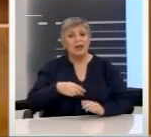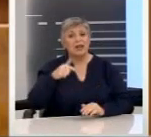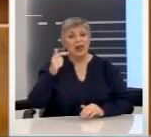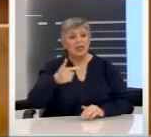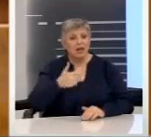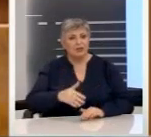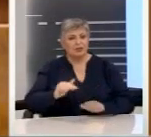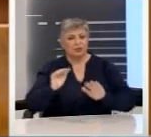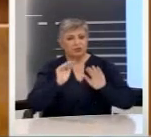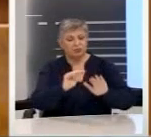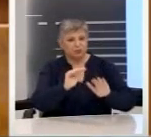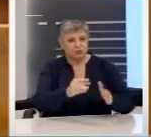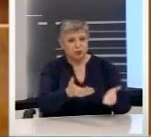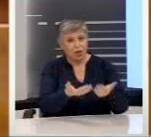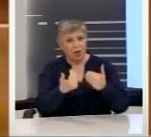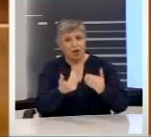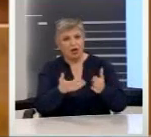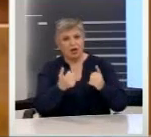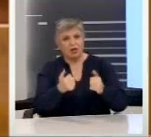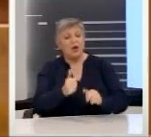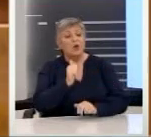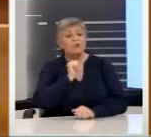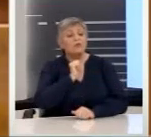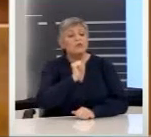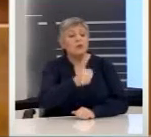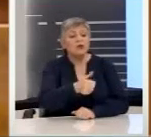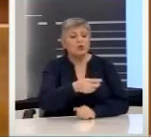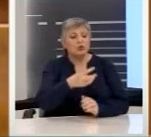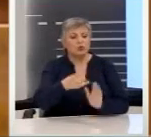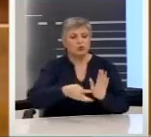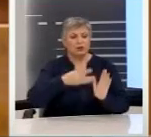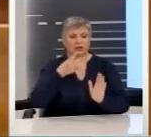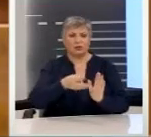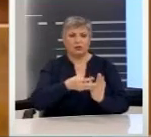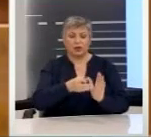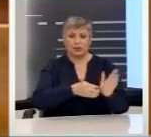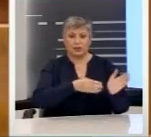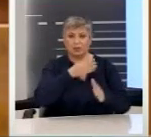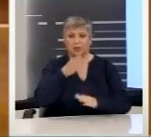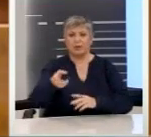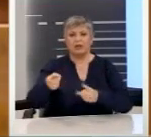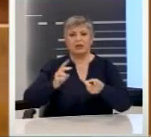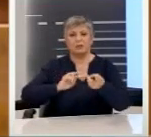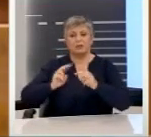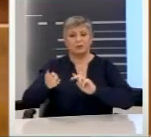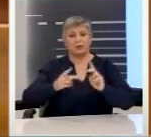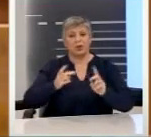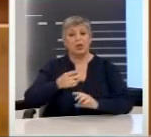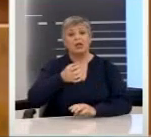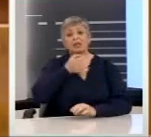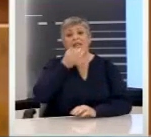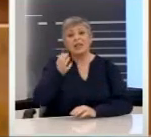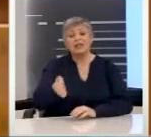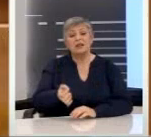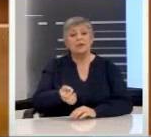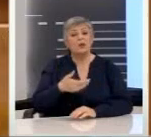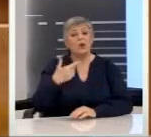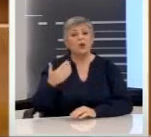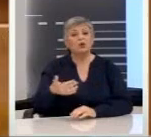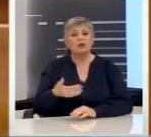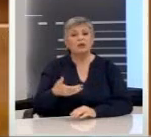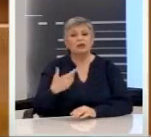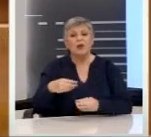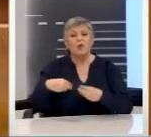προέτρεψε κανένας, μόνος του πήγε και έκανε τρεις καταθέσεις και εκεί ενέπλεξε το Μαρινάκη για λαθρεμπόριο καυσίμων και ως